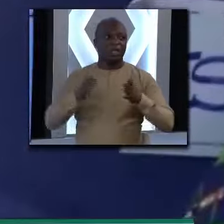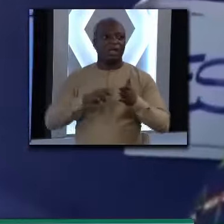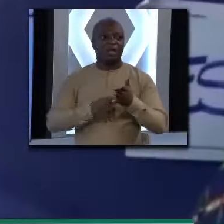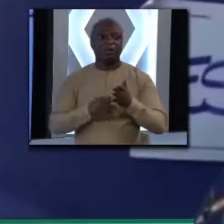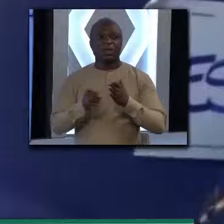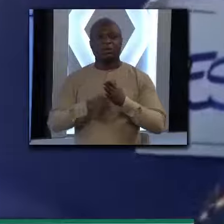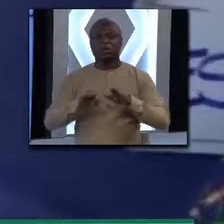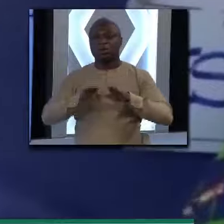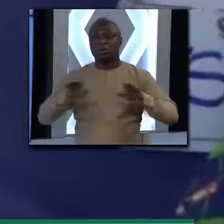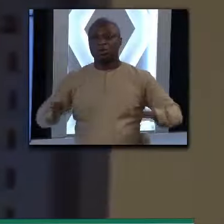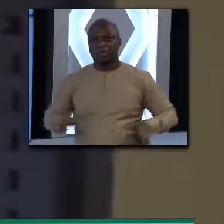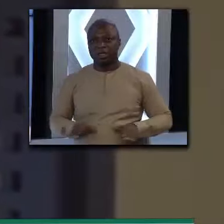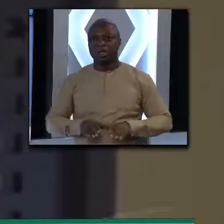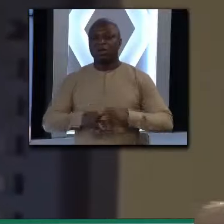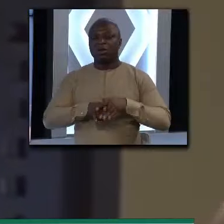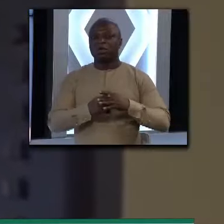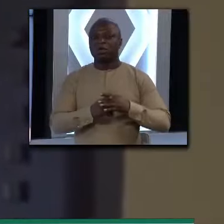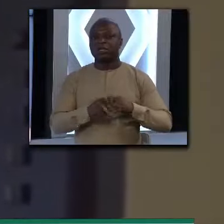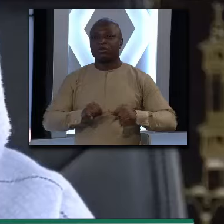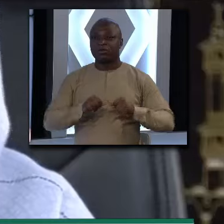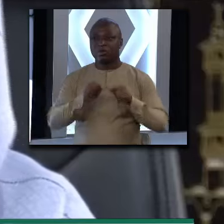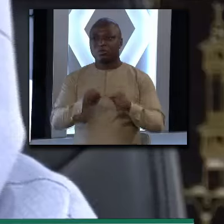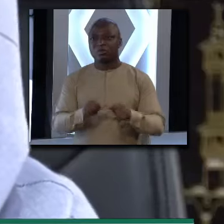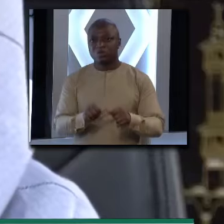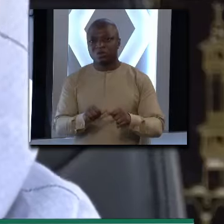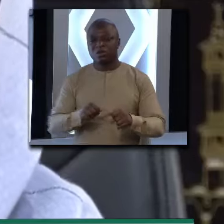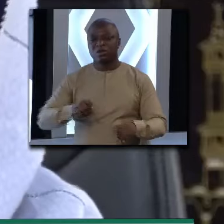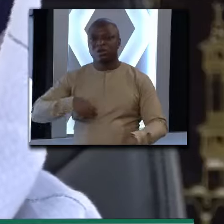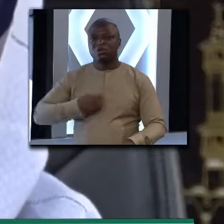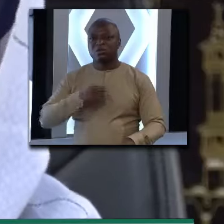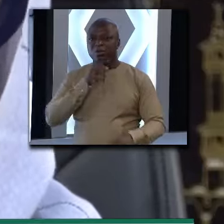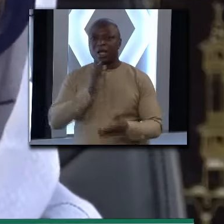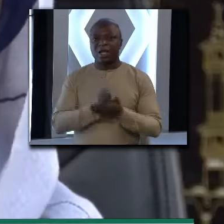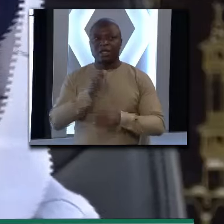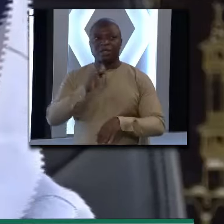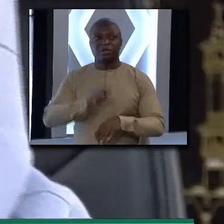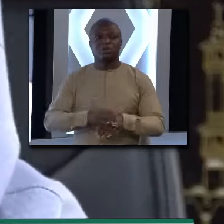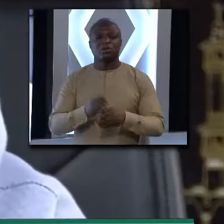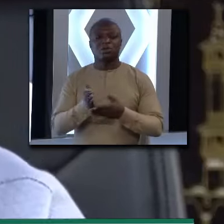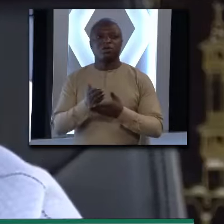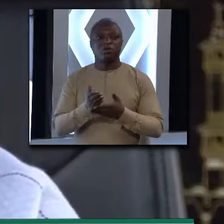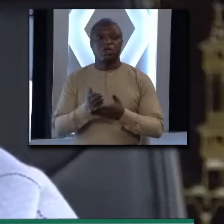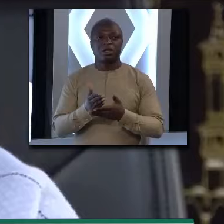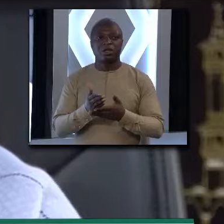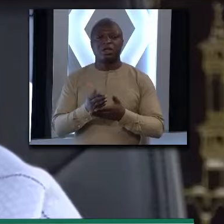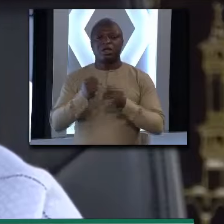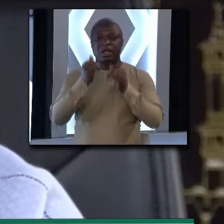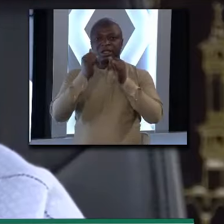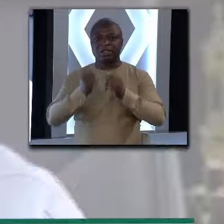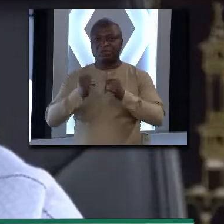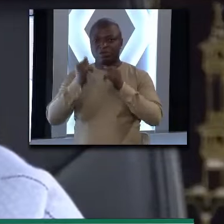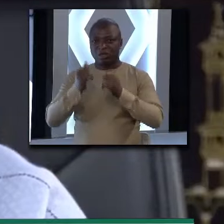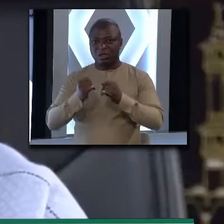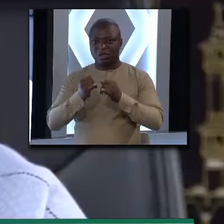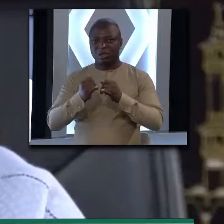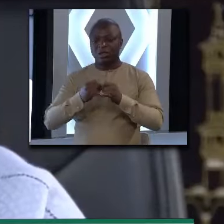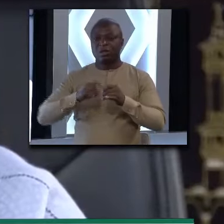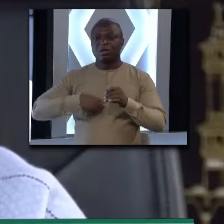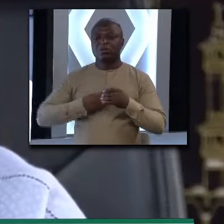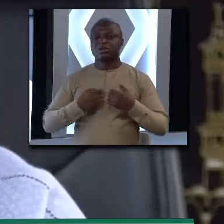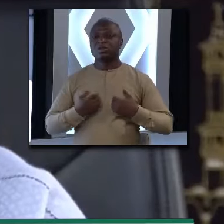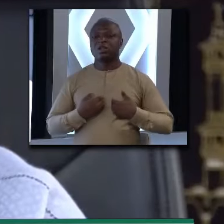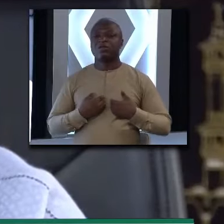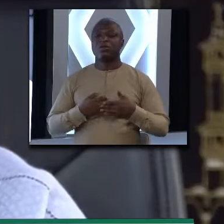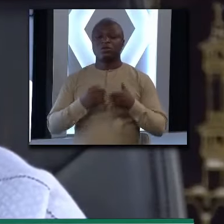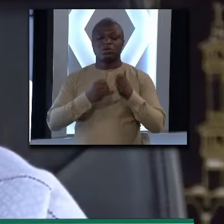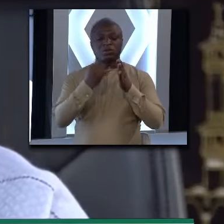réparations communautaires entamées vont se poursuivre. Nous ne sommes pas arrêtés sur le volet individuel. Et nous avons